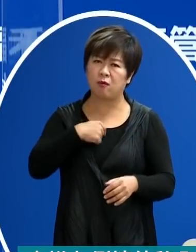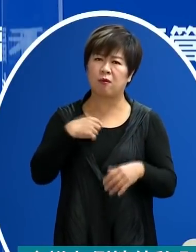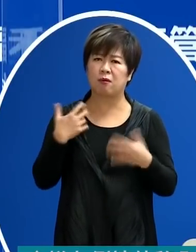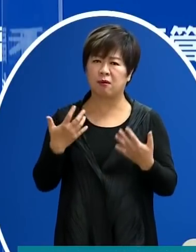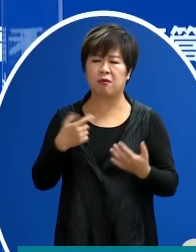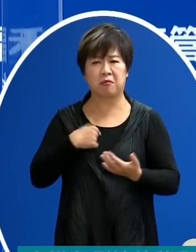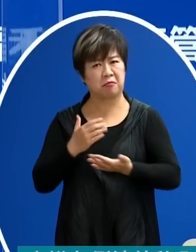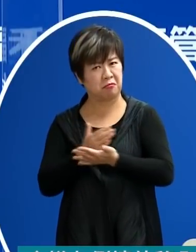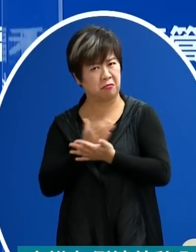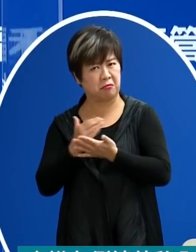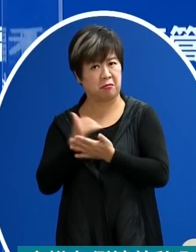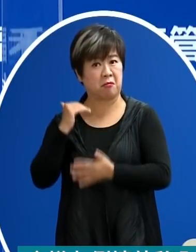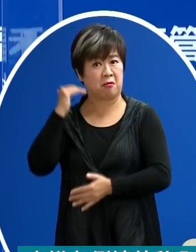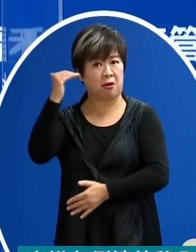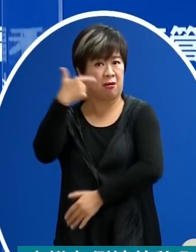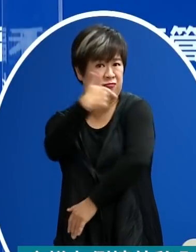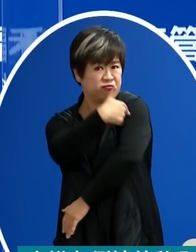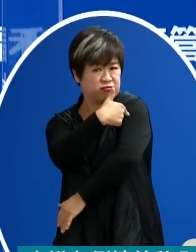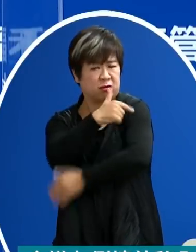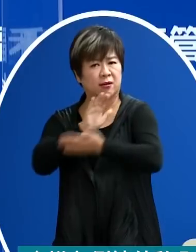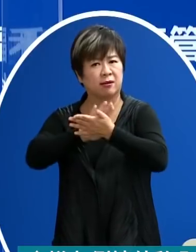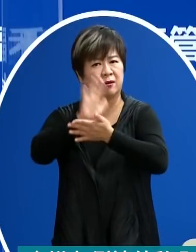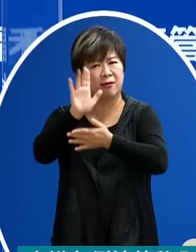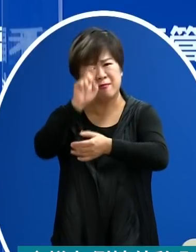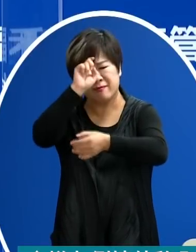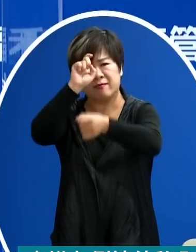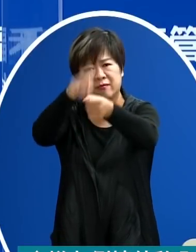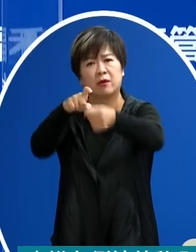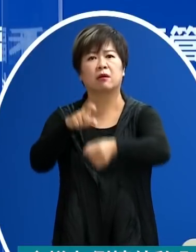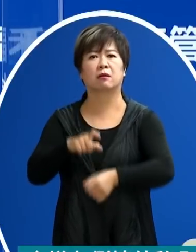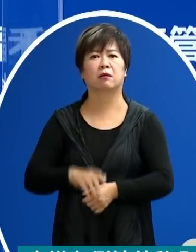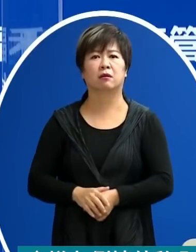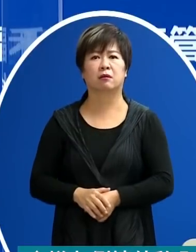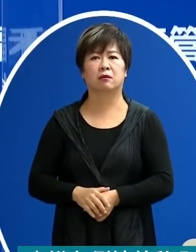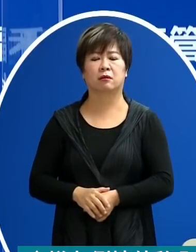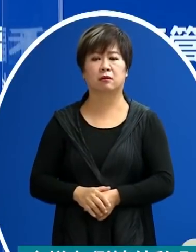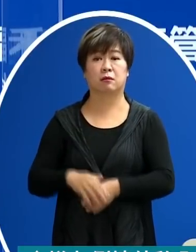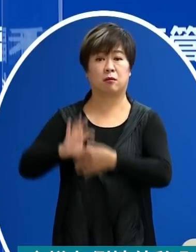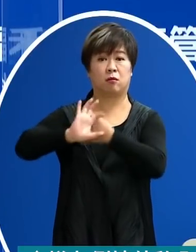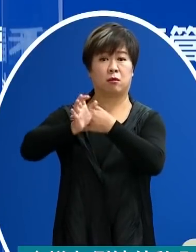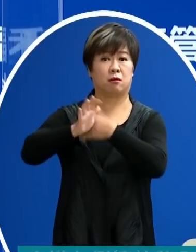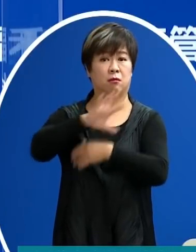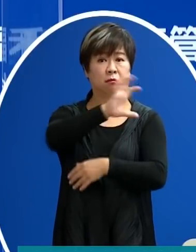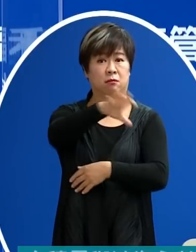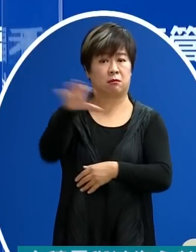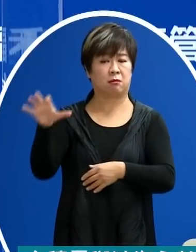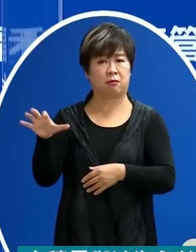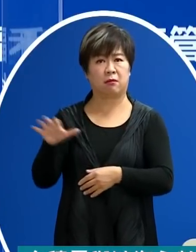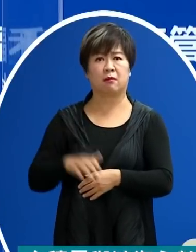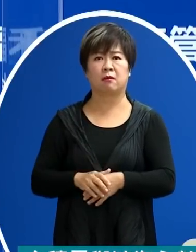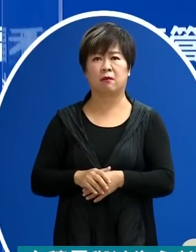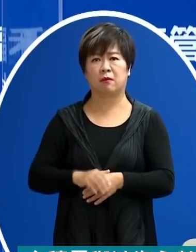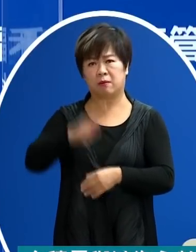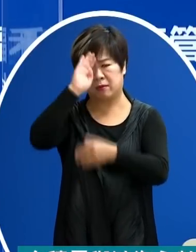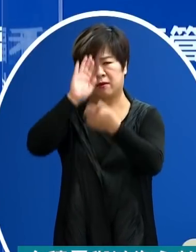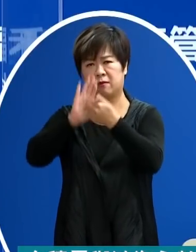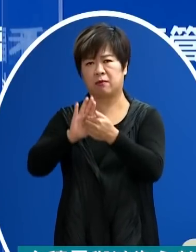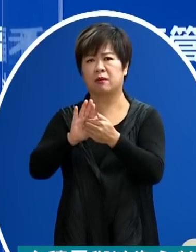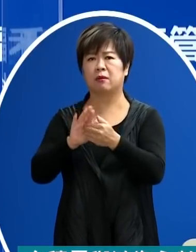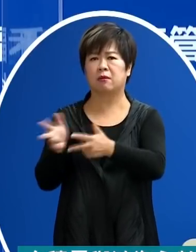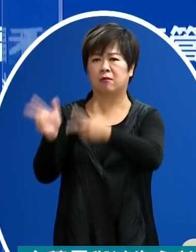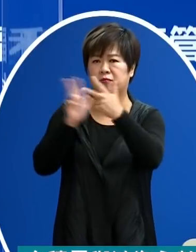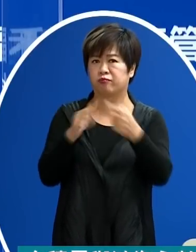们认为就是说对于高端未来的一个展望，那我们从这个国际在所谓的免疫桥接上